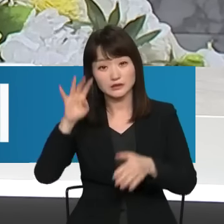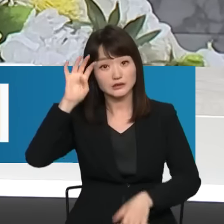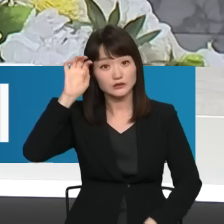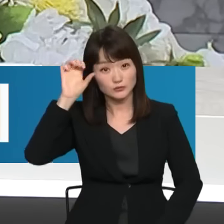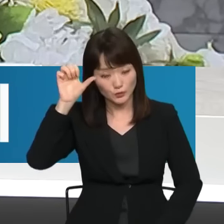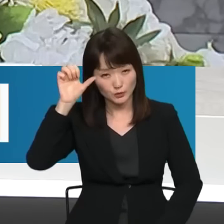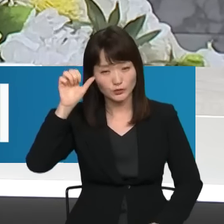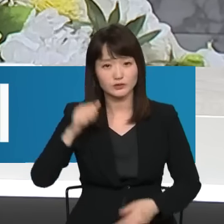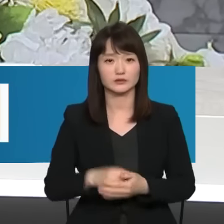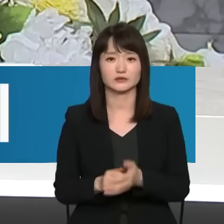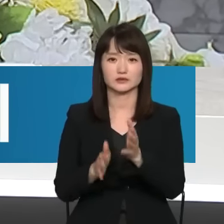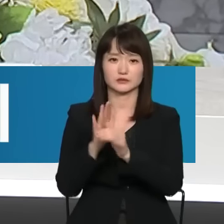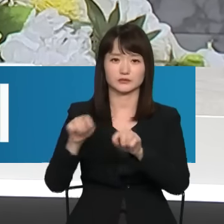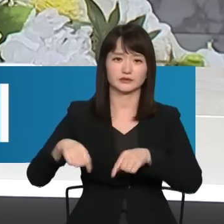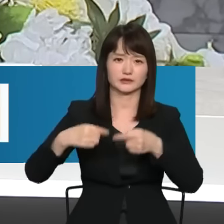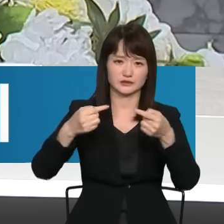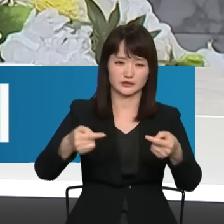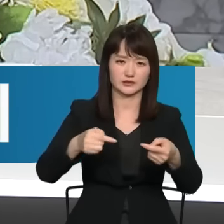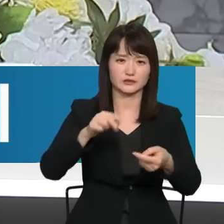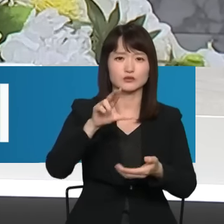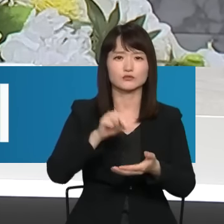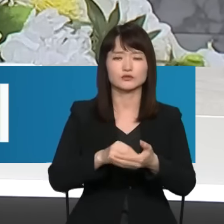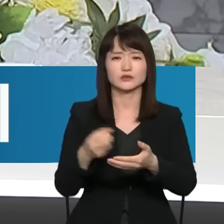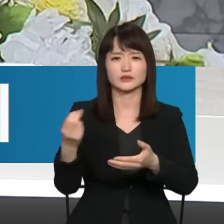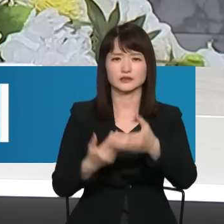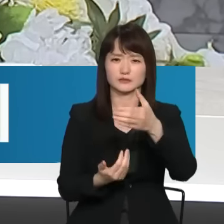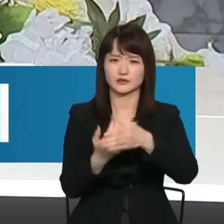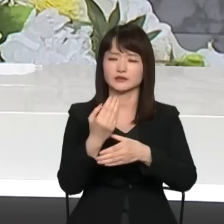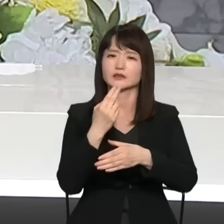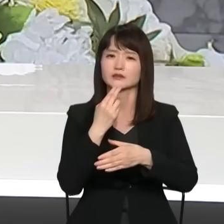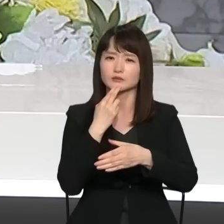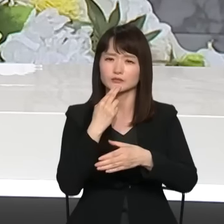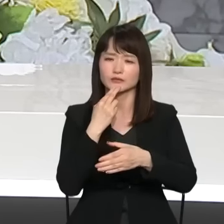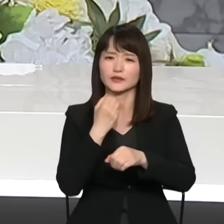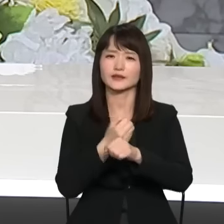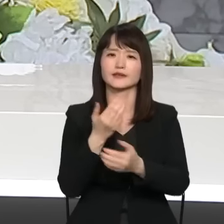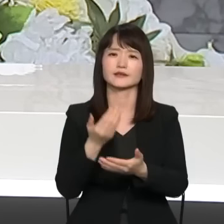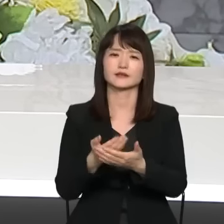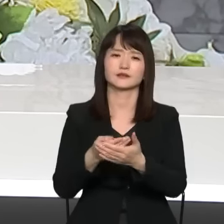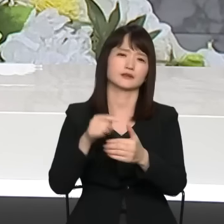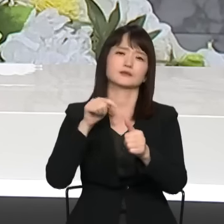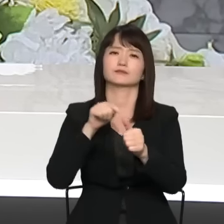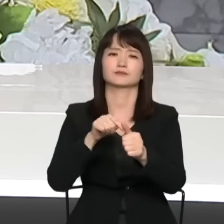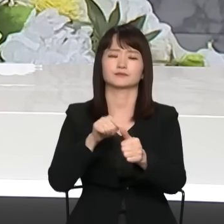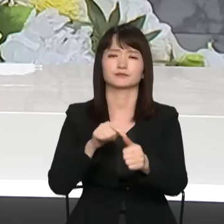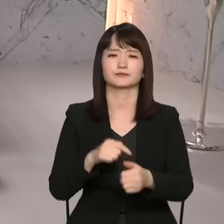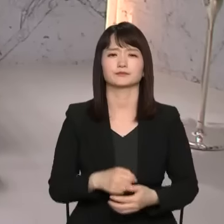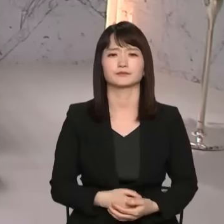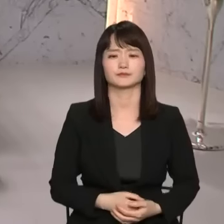45일 만인데 시민들이 함께 참석해서 재발 방지를 촉구했습니다. 배승주 기자입니다.